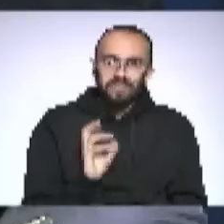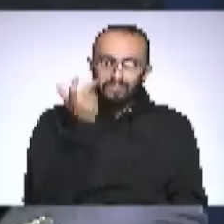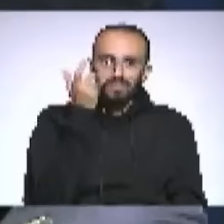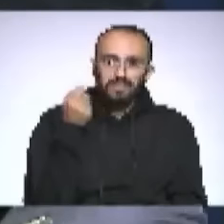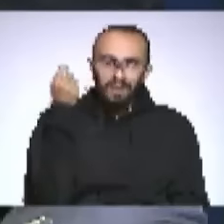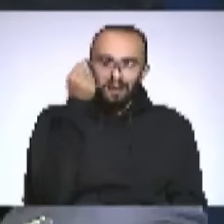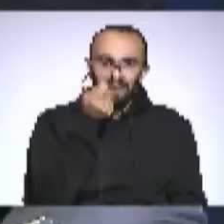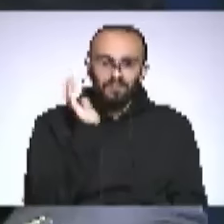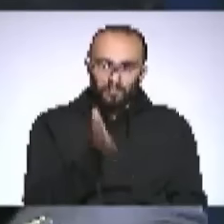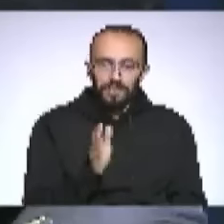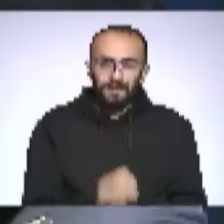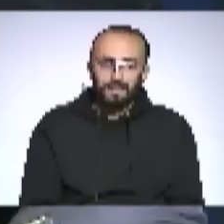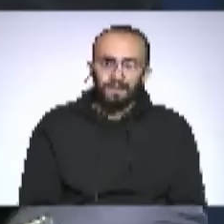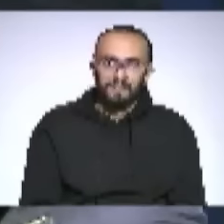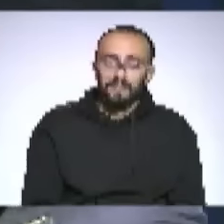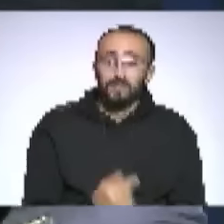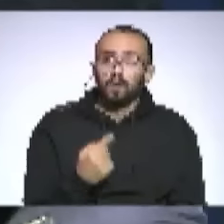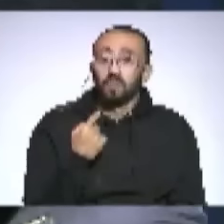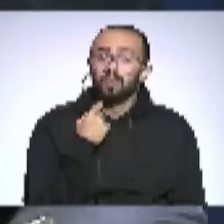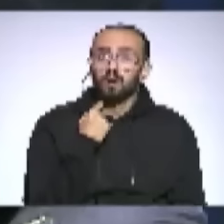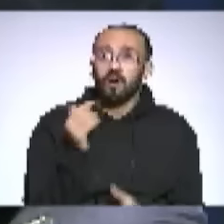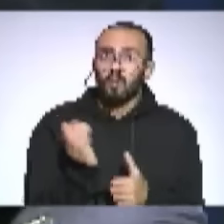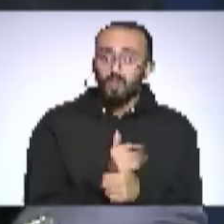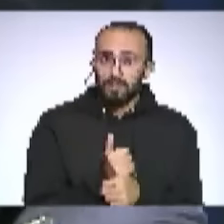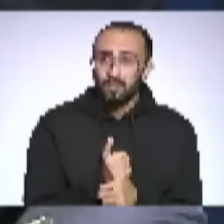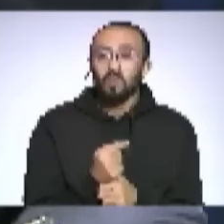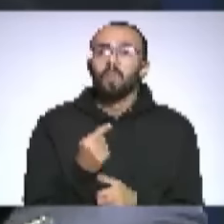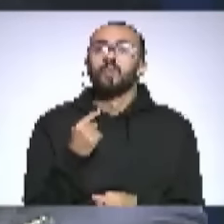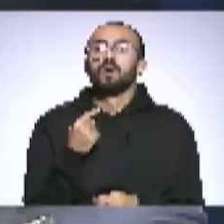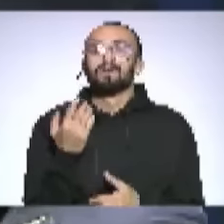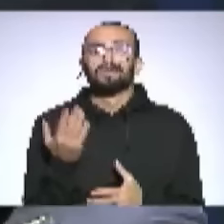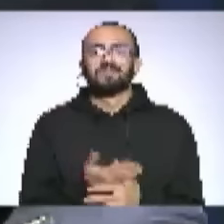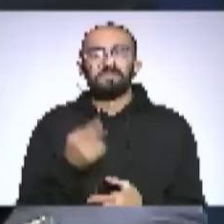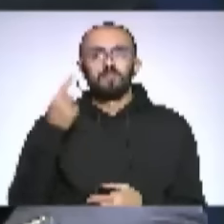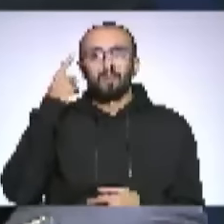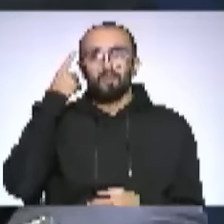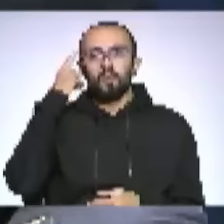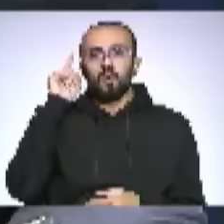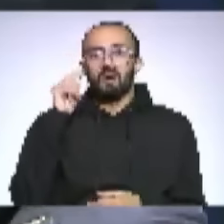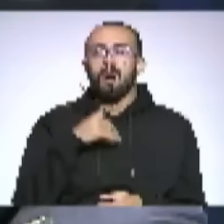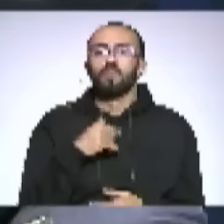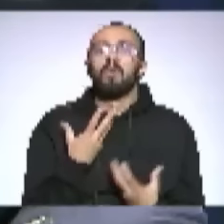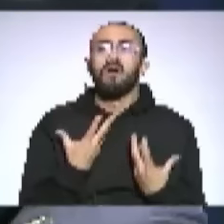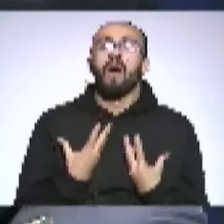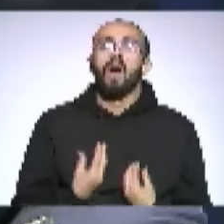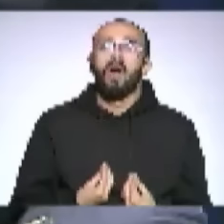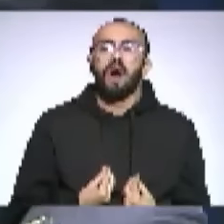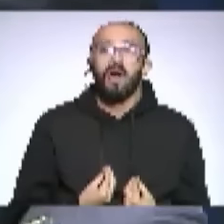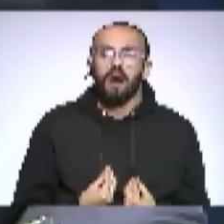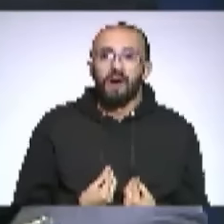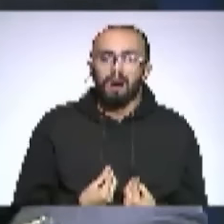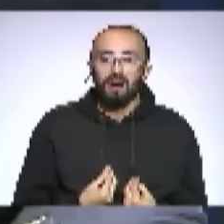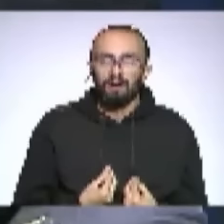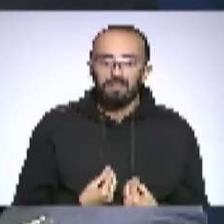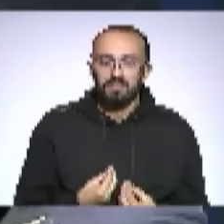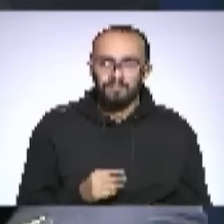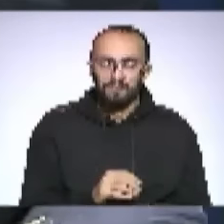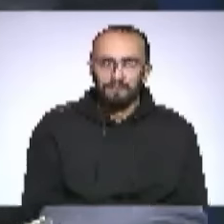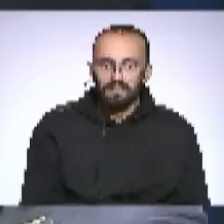علاقته بيك اسوا ويبقى خسرت جوزك من اجل انك فضلت الراحه من خدمه اخو